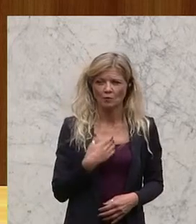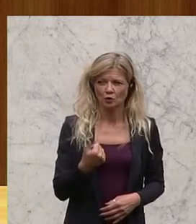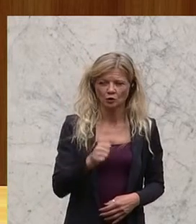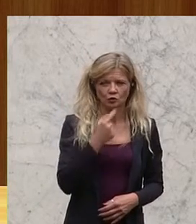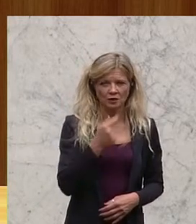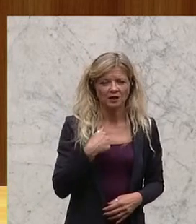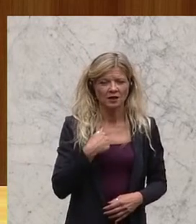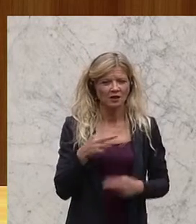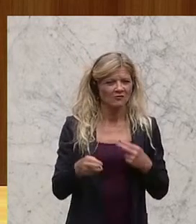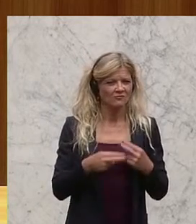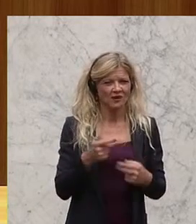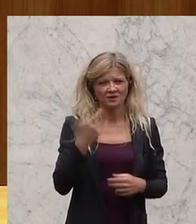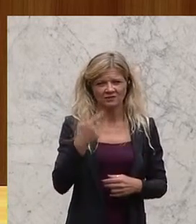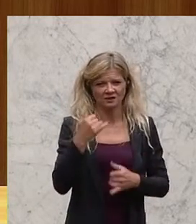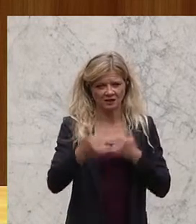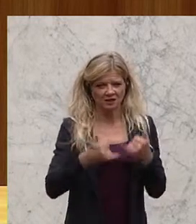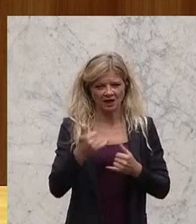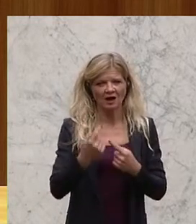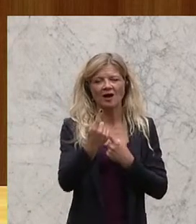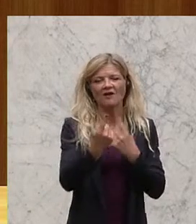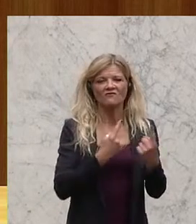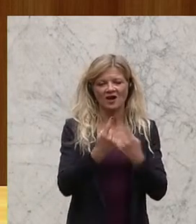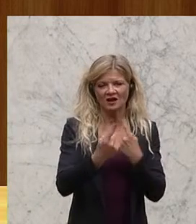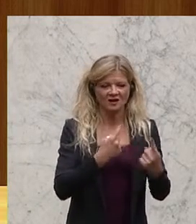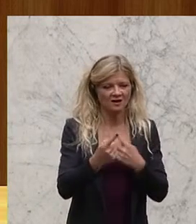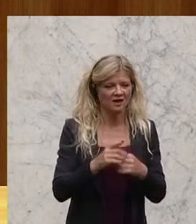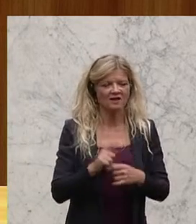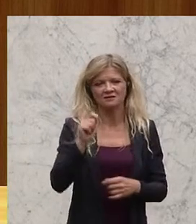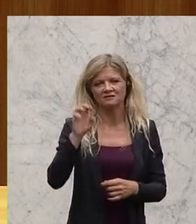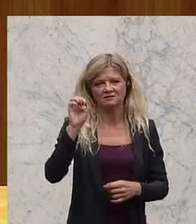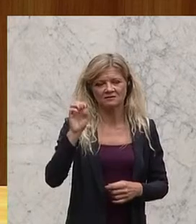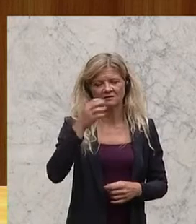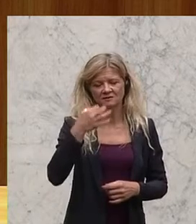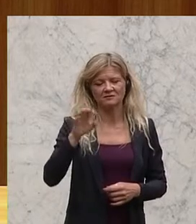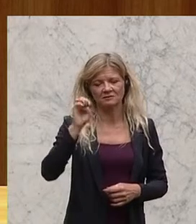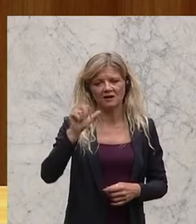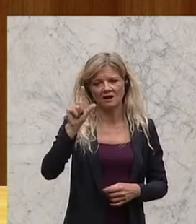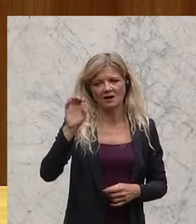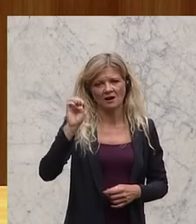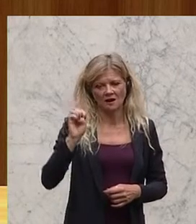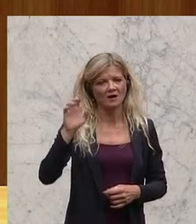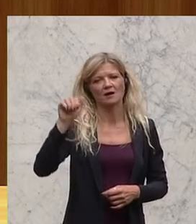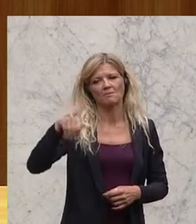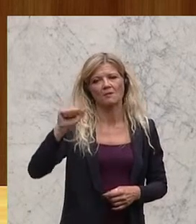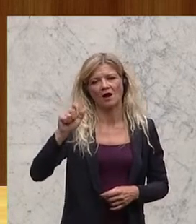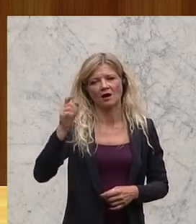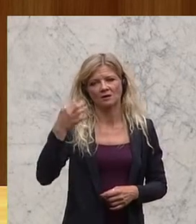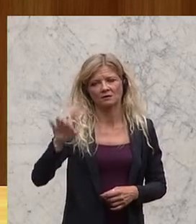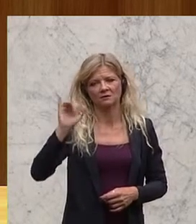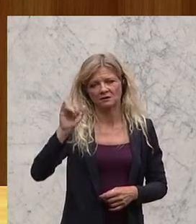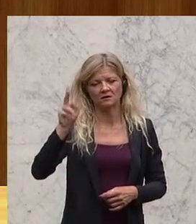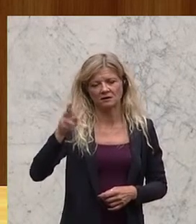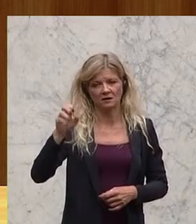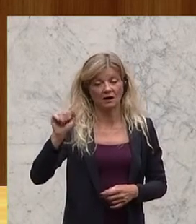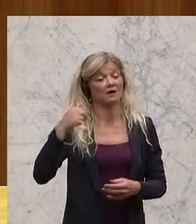20 Jahren Verkehrstelematiker und kenne die Problematik und möchte ganz sicherstellen, dass von